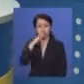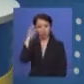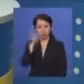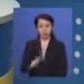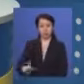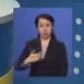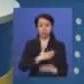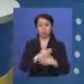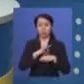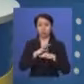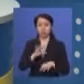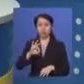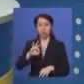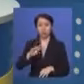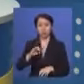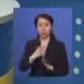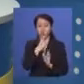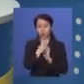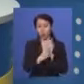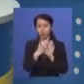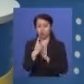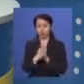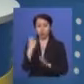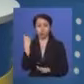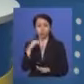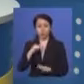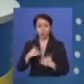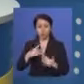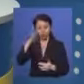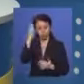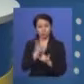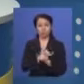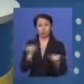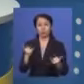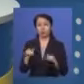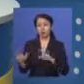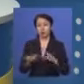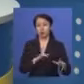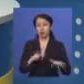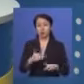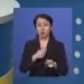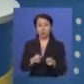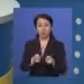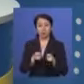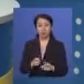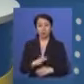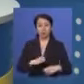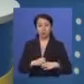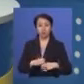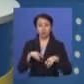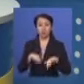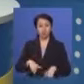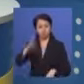Североказахстанские волонтеры провели социологический опрос по качеству оказания госуслуг. Акция инициирована департаментом Агентства по